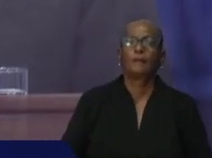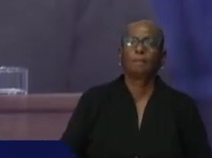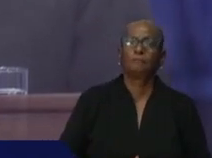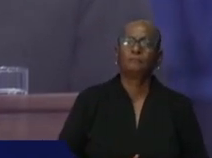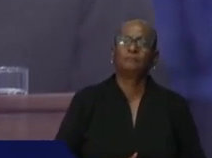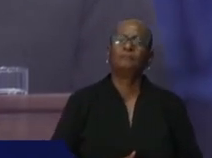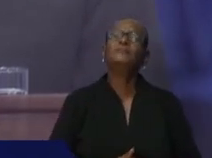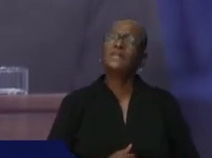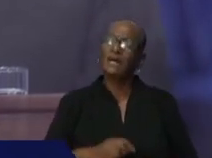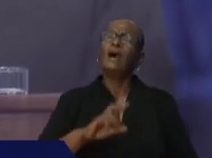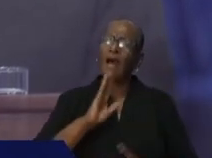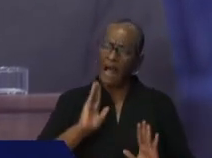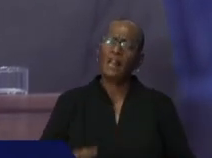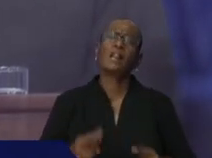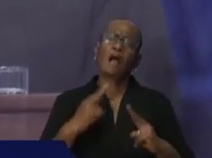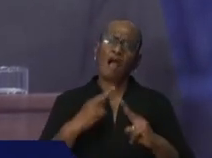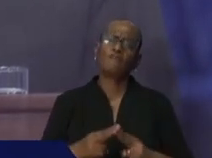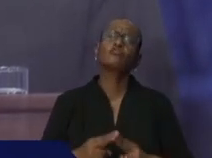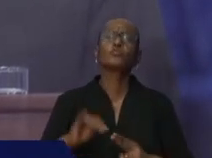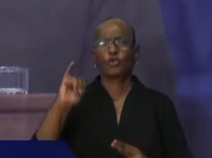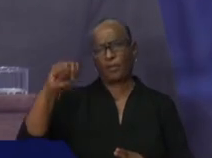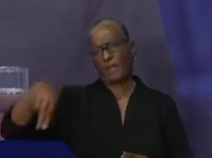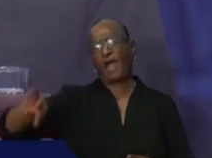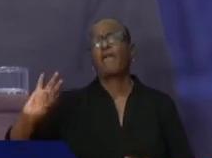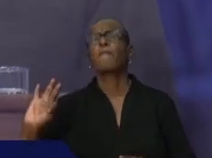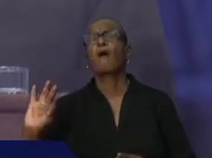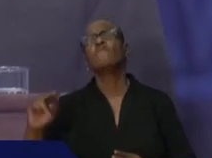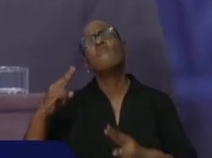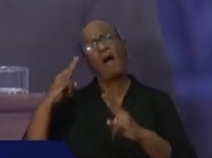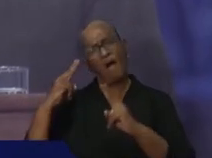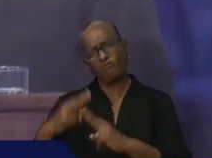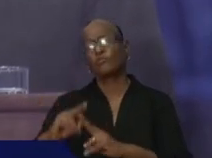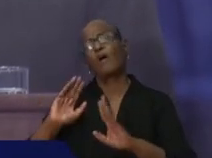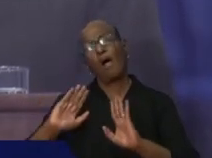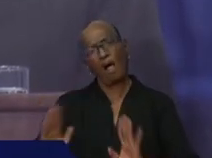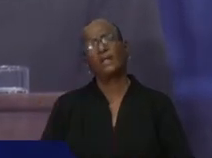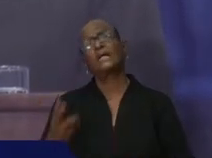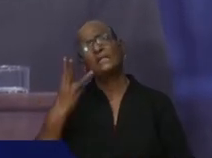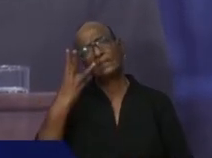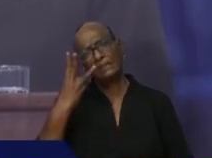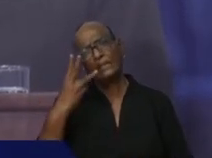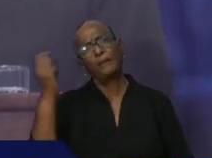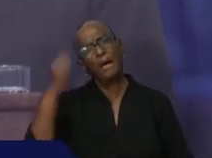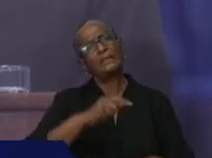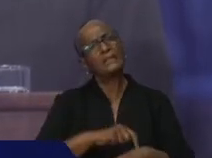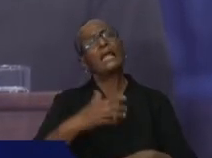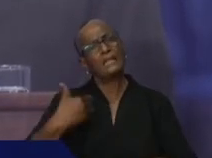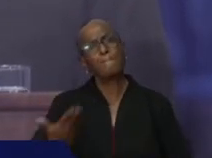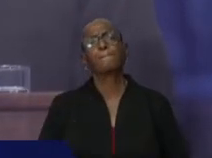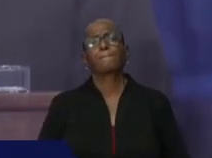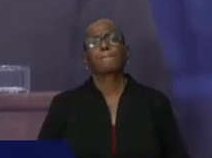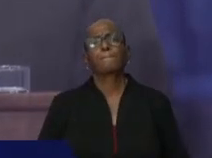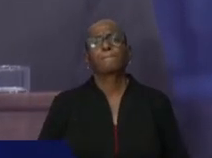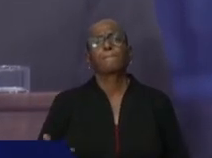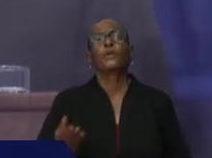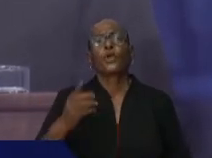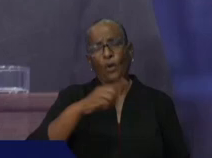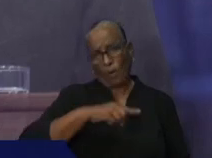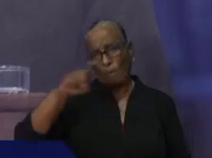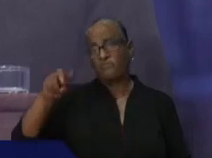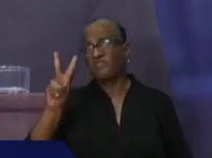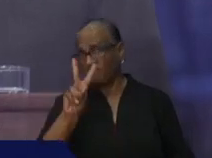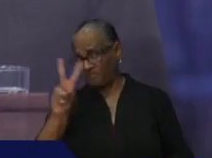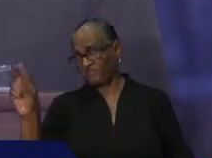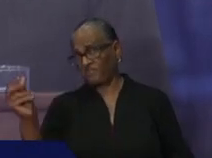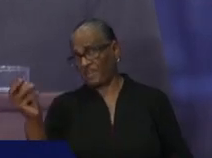Dat is ook afgesproken met IMF. We hebben 3 maanden tijd om die koers redelijk onder controle